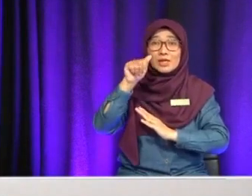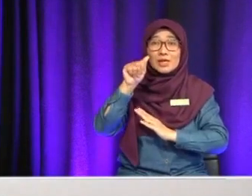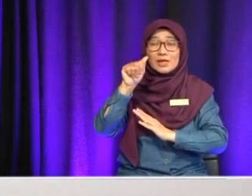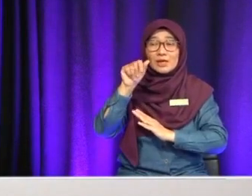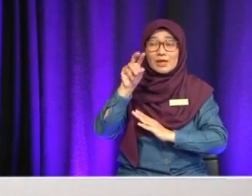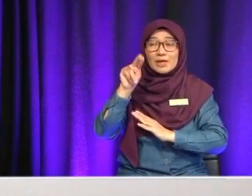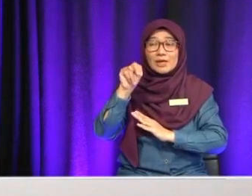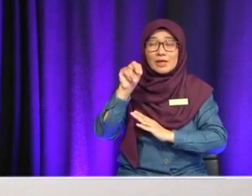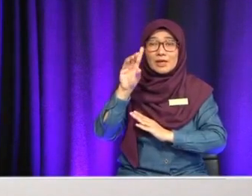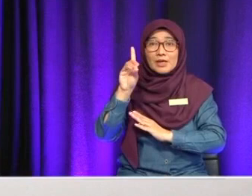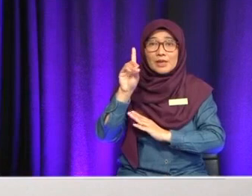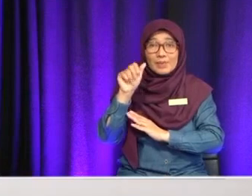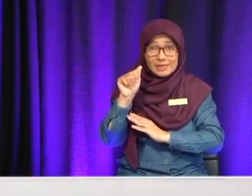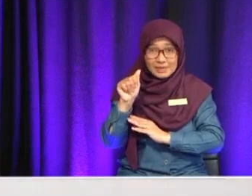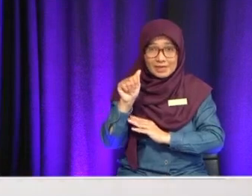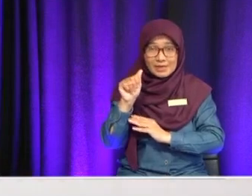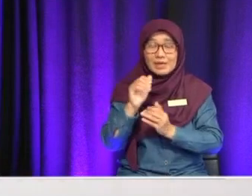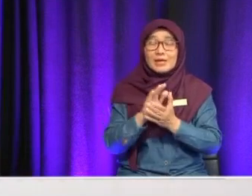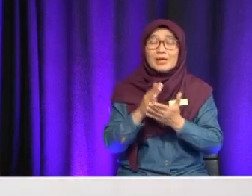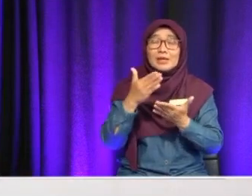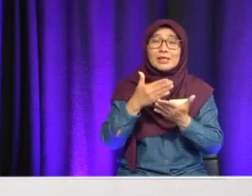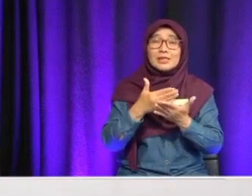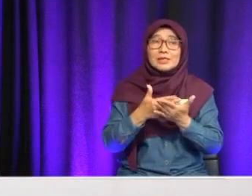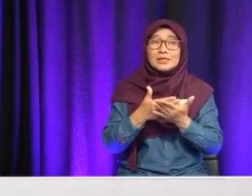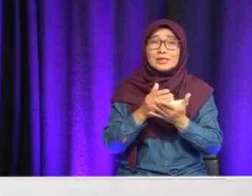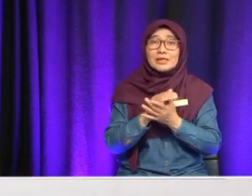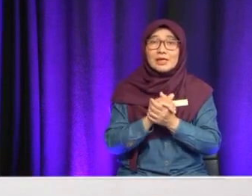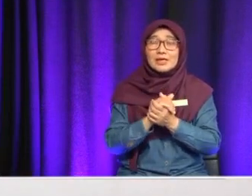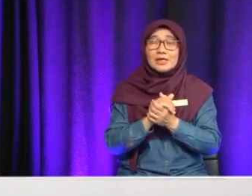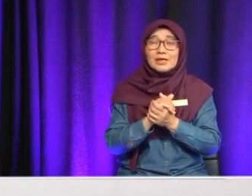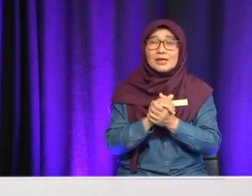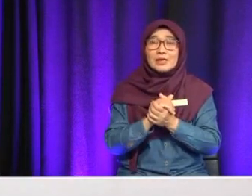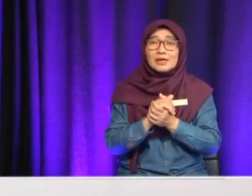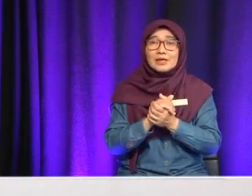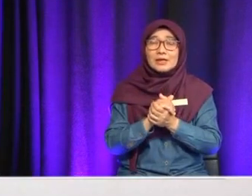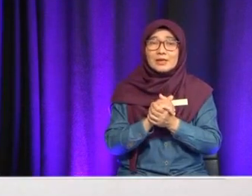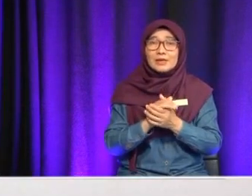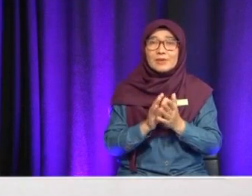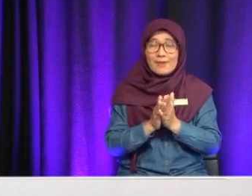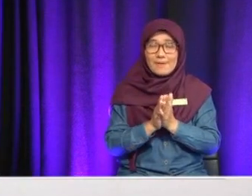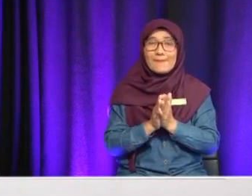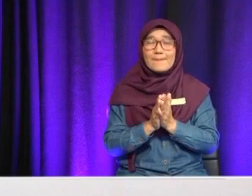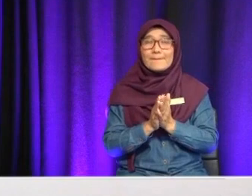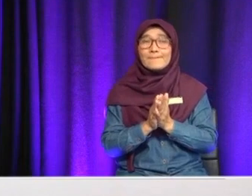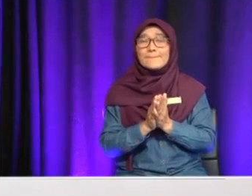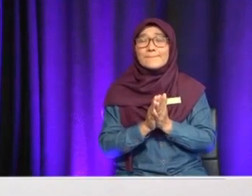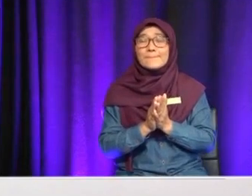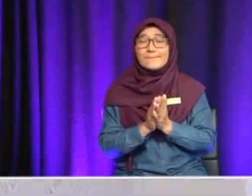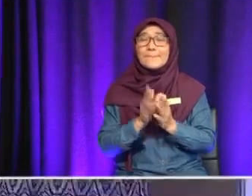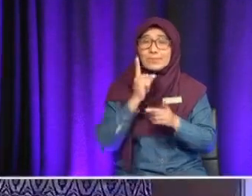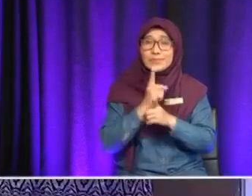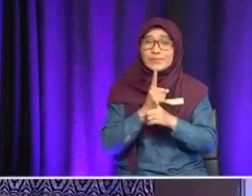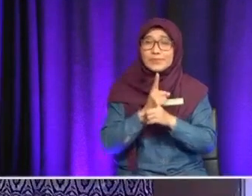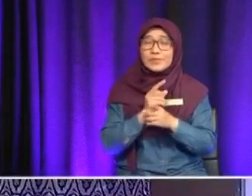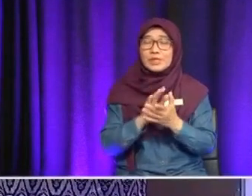wakalah. Sebenarnya, terima kasih Hafi. Bagus jawapan Hafi. Wow, itu memang jawapan yang aplikasi betul tu eh. Ah, jadi betul tu